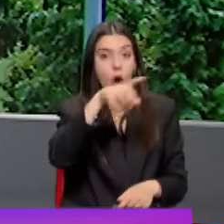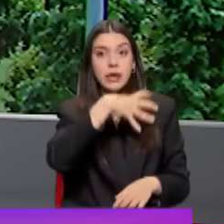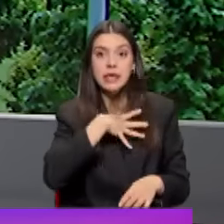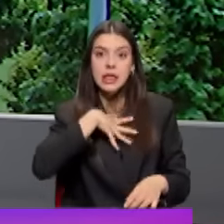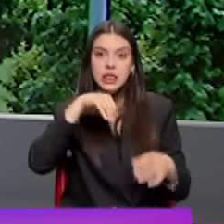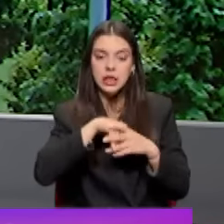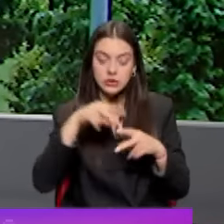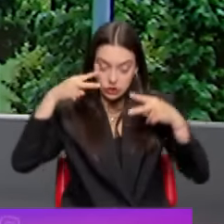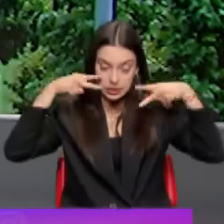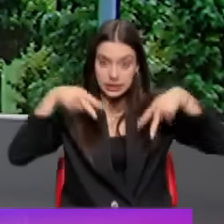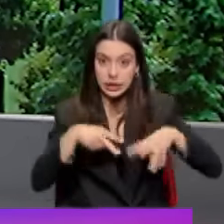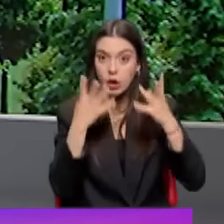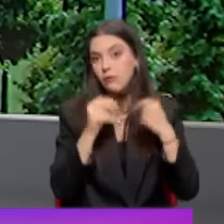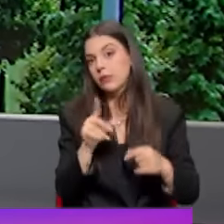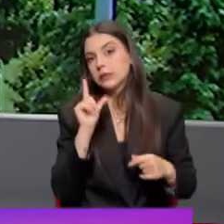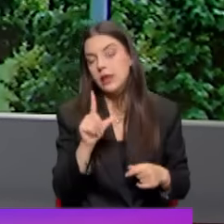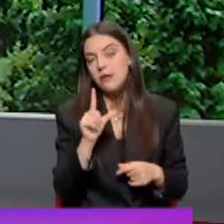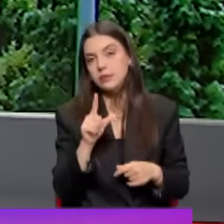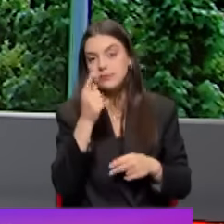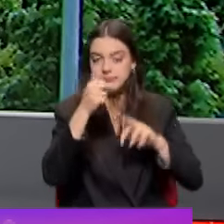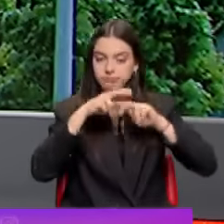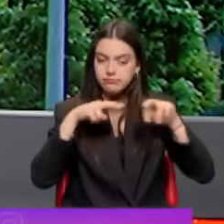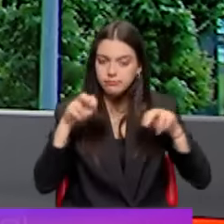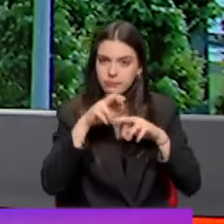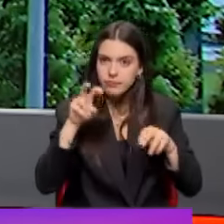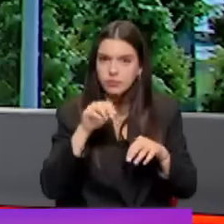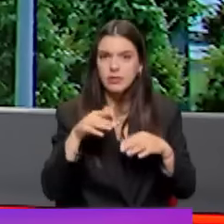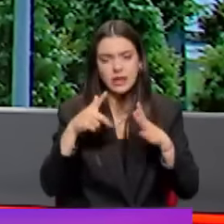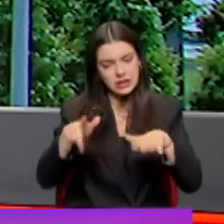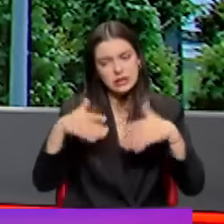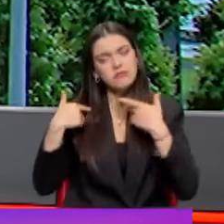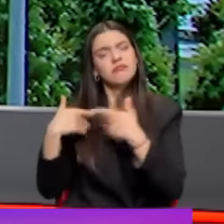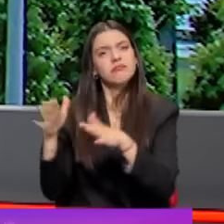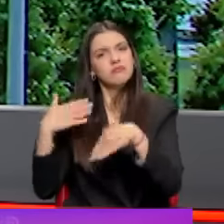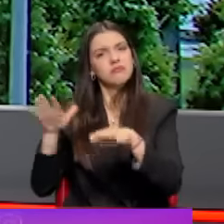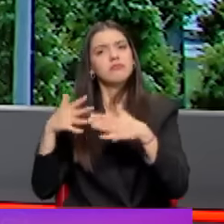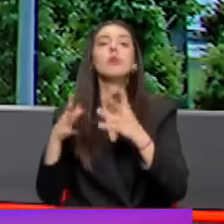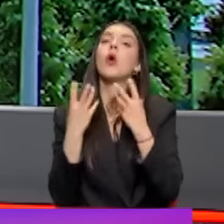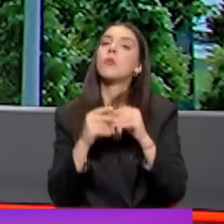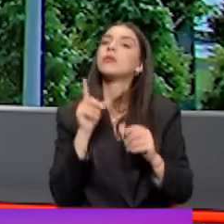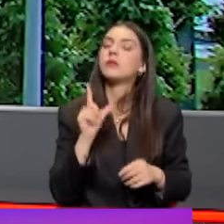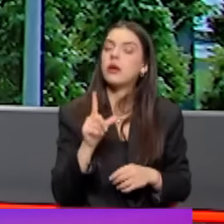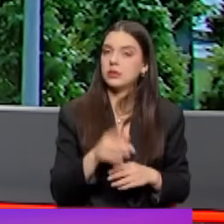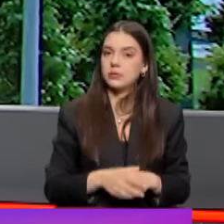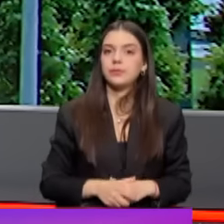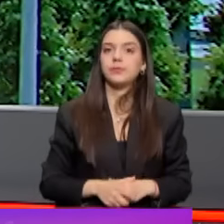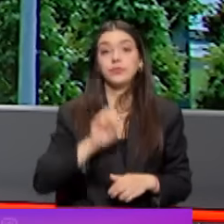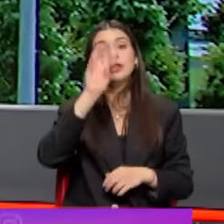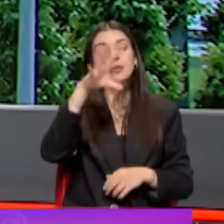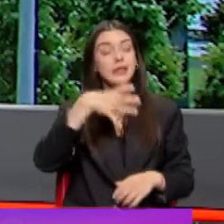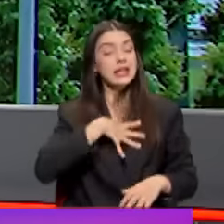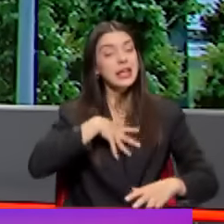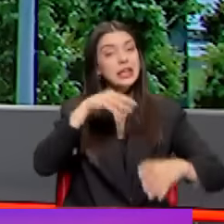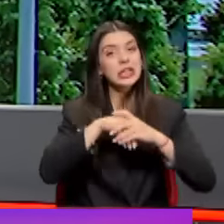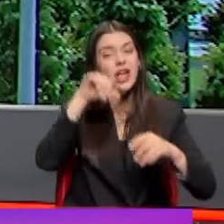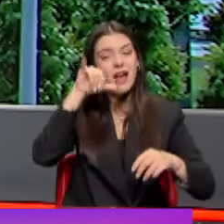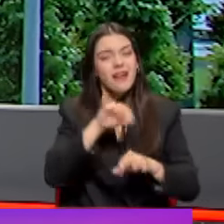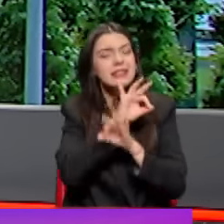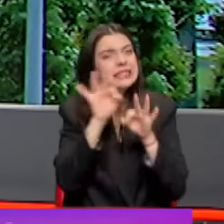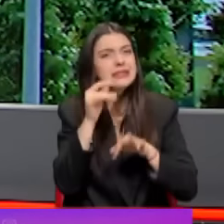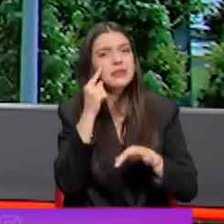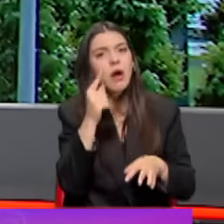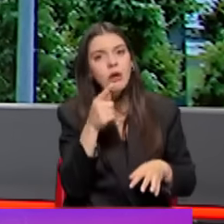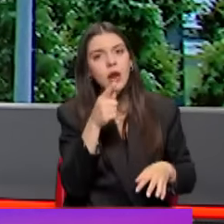içlerindeki meseleyi çok güzel ayrıştırıp çok güzel dışlamalar lazım aslında Sadece öğretmenlerin kendi içlerindeki ahlaksızlıkları